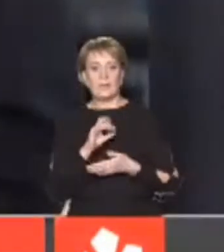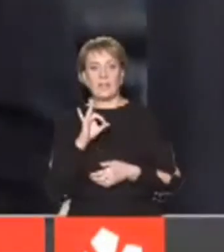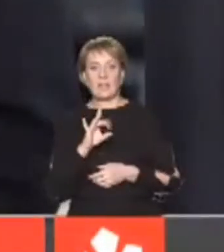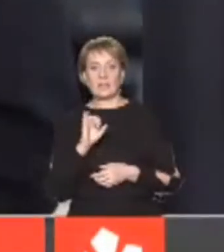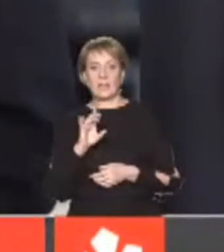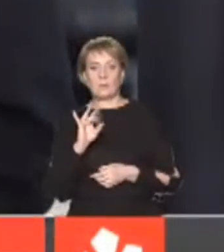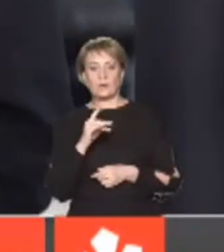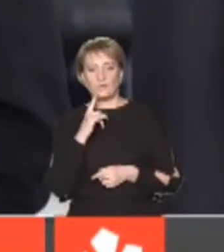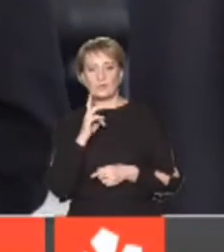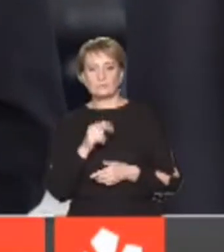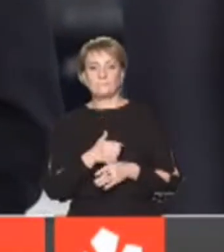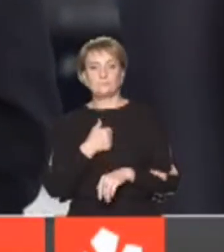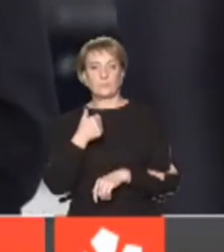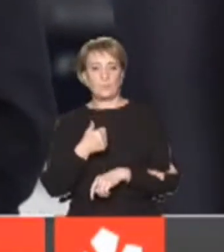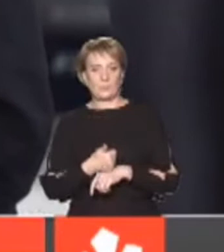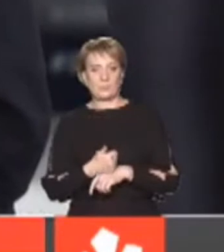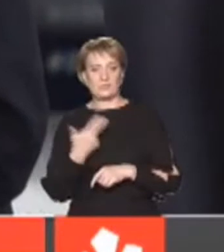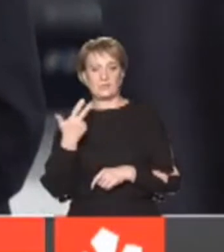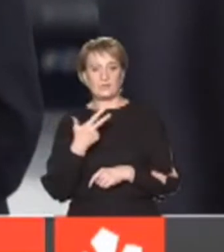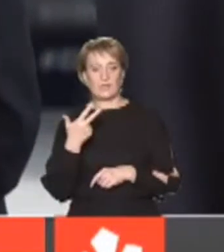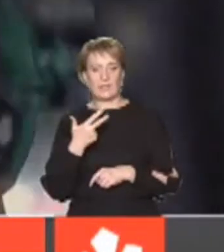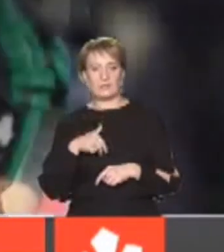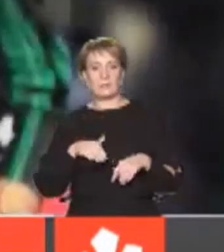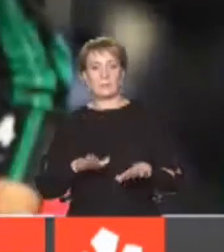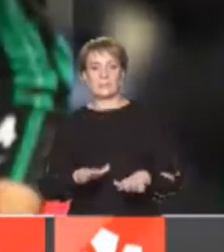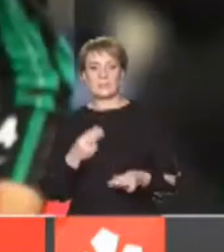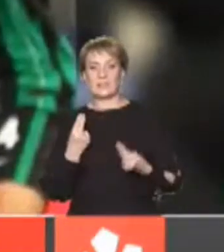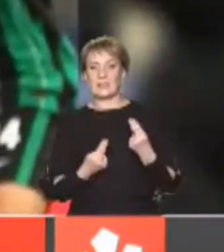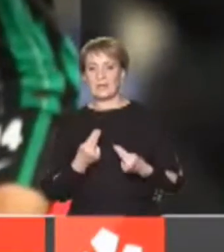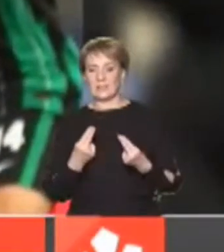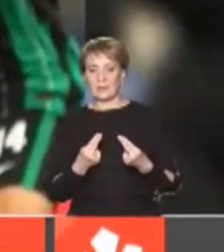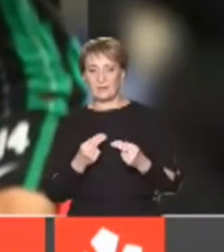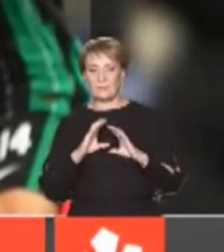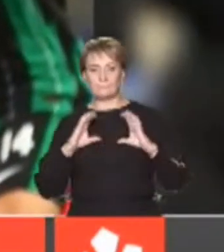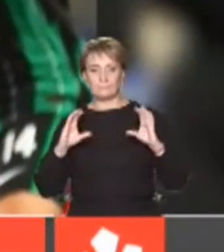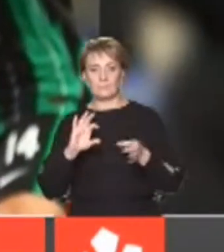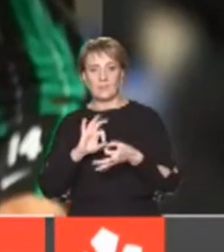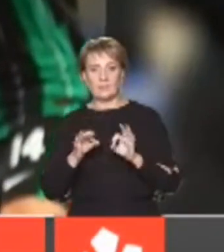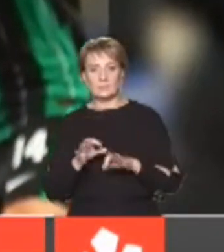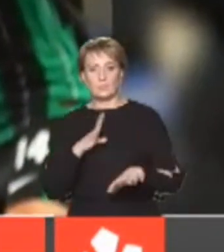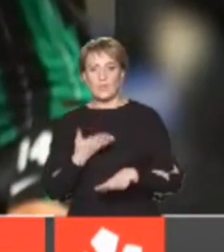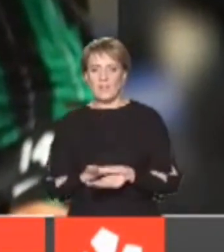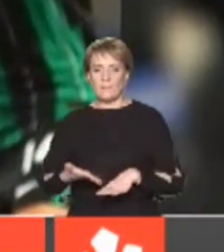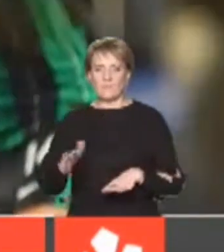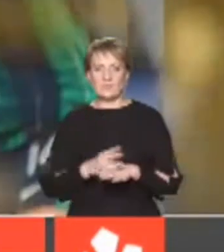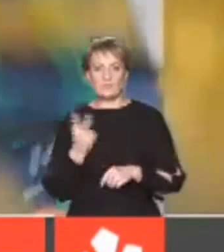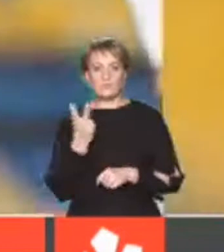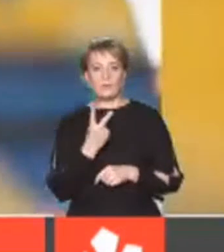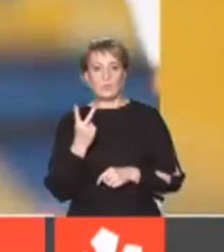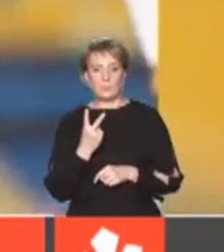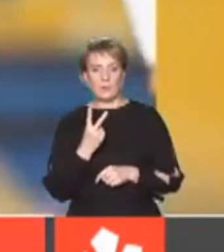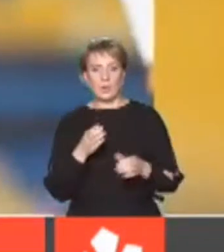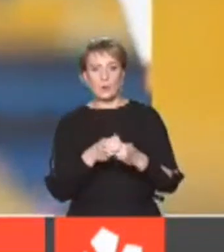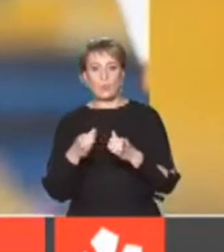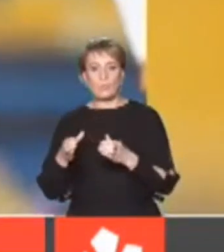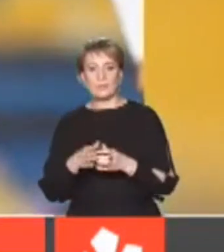Риброва і посісти у своєму квартеті третю сходинку. Гра на НСК «Олімпійський» була дуже важкою, на обидві команди тиснув